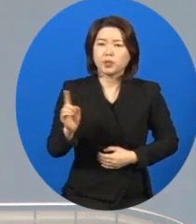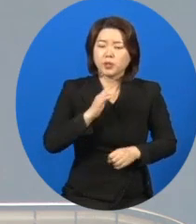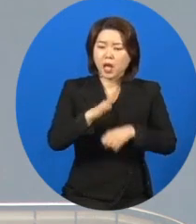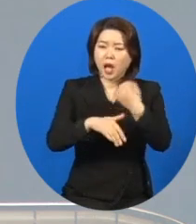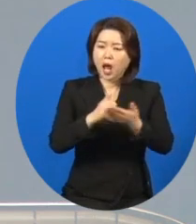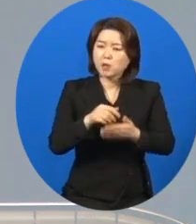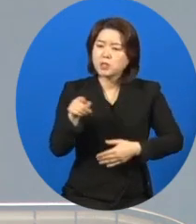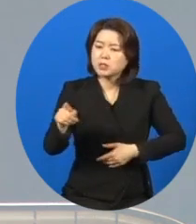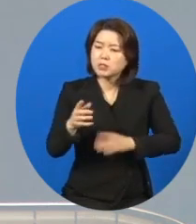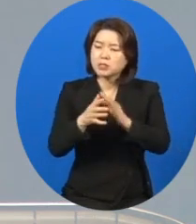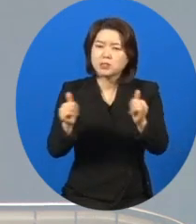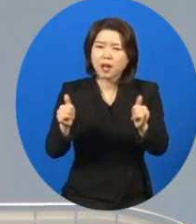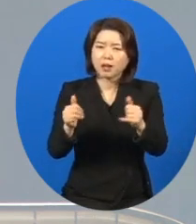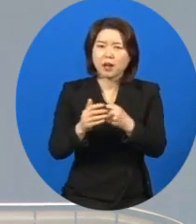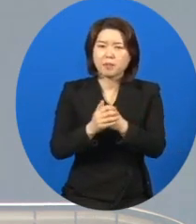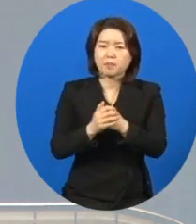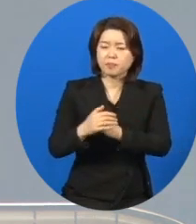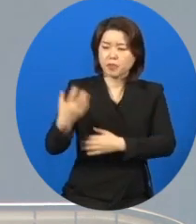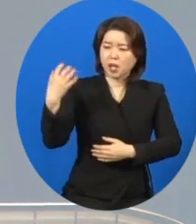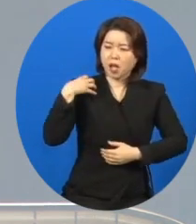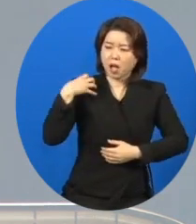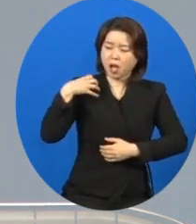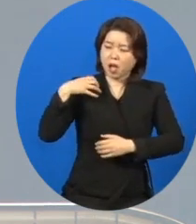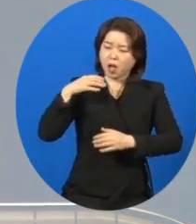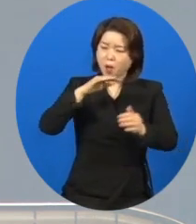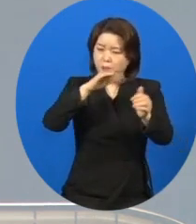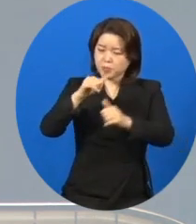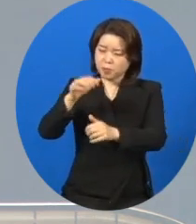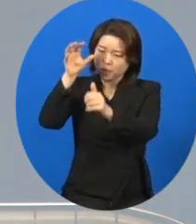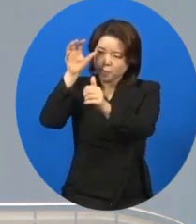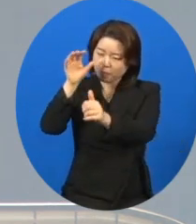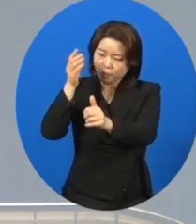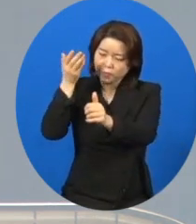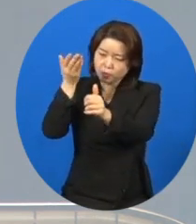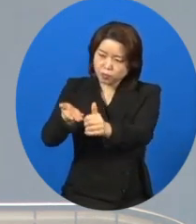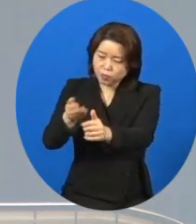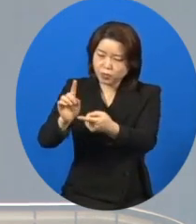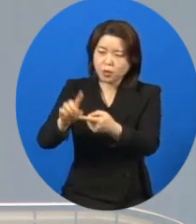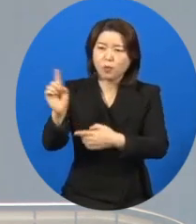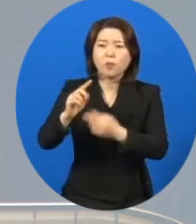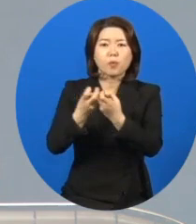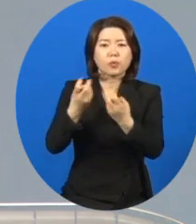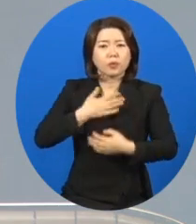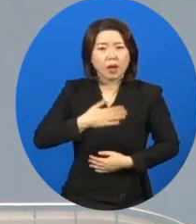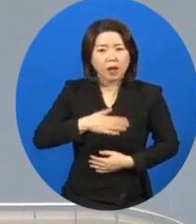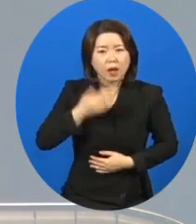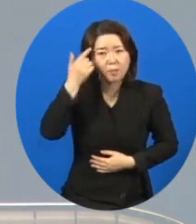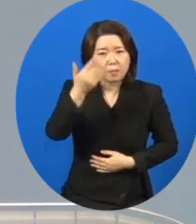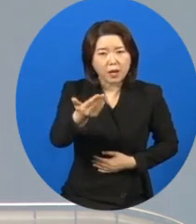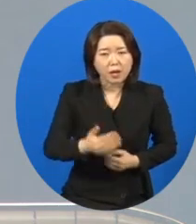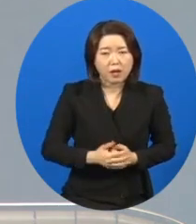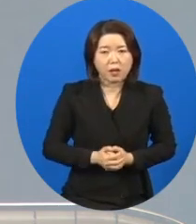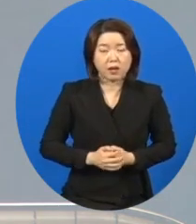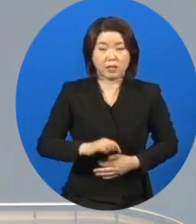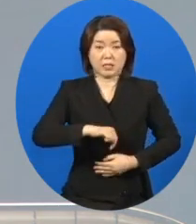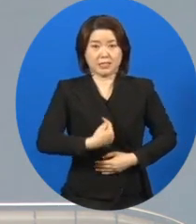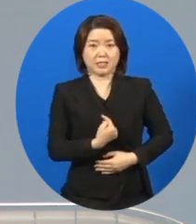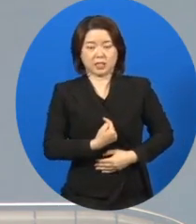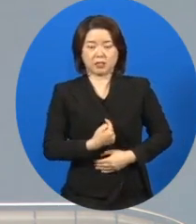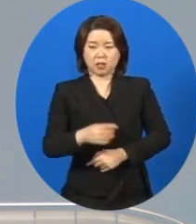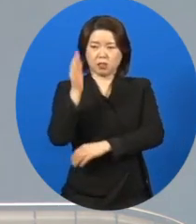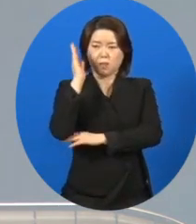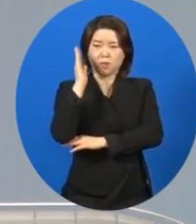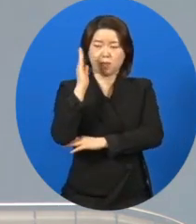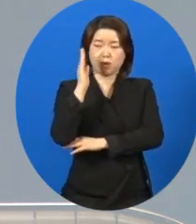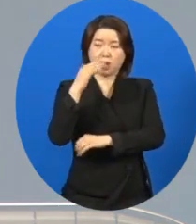그 사람에게 사명을 주셨다는 것을 어떻게 알 수 있느냐 하는 겁니다. 자기가 사명